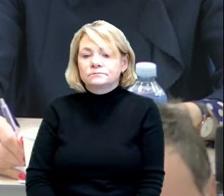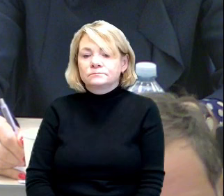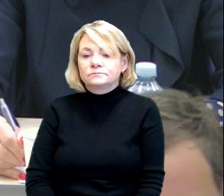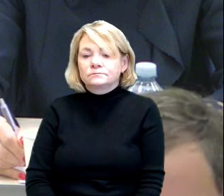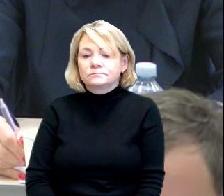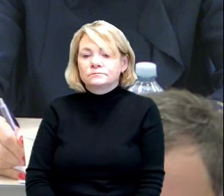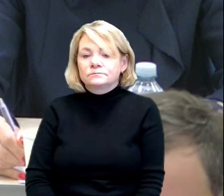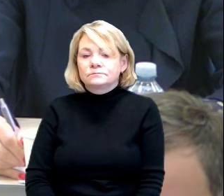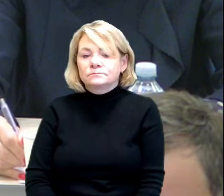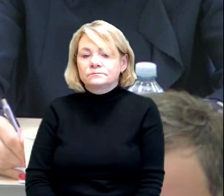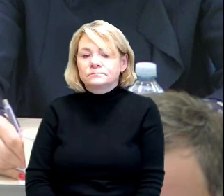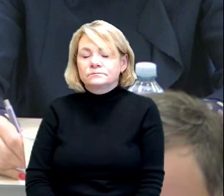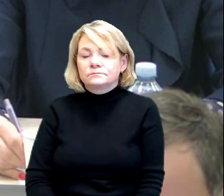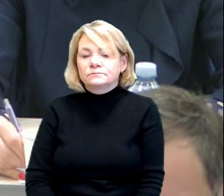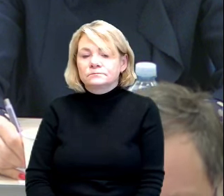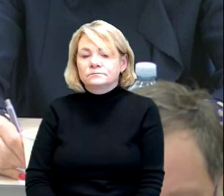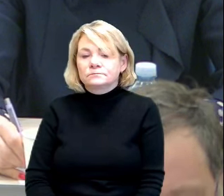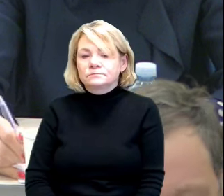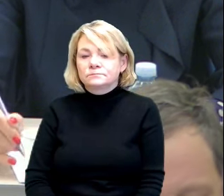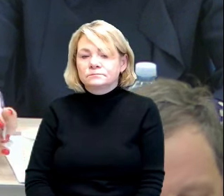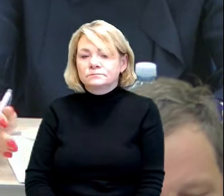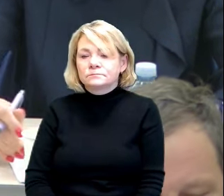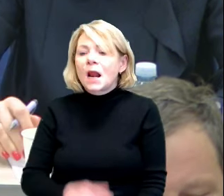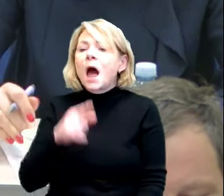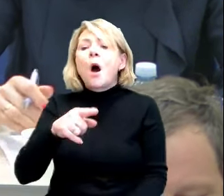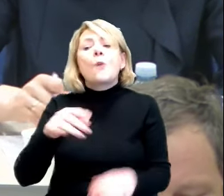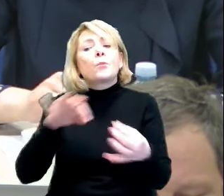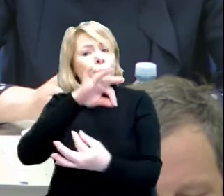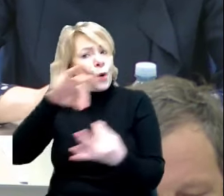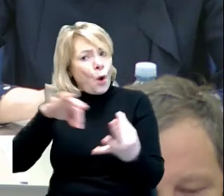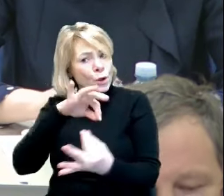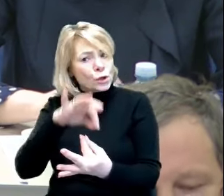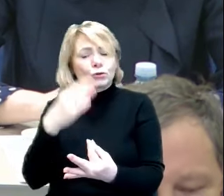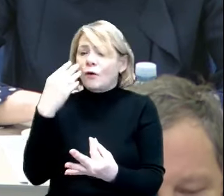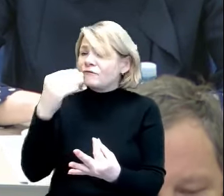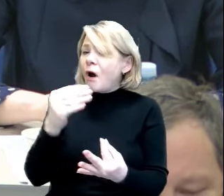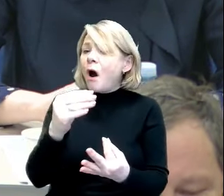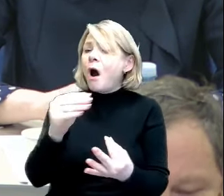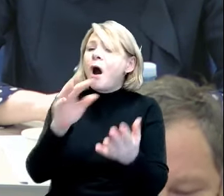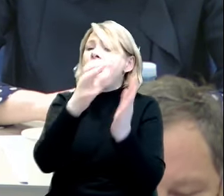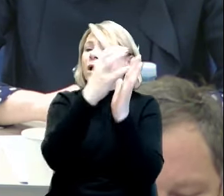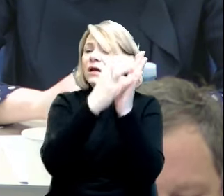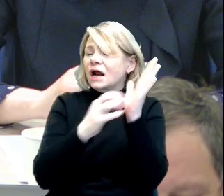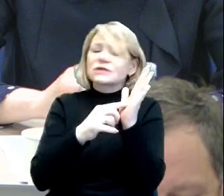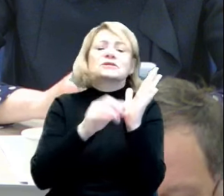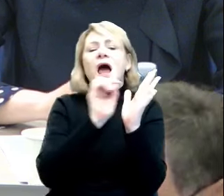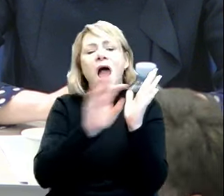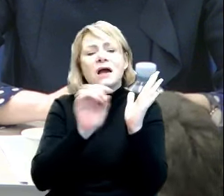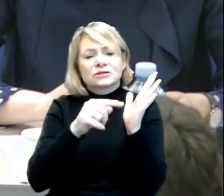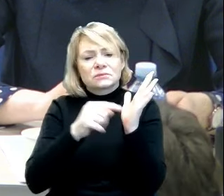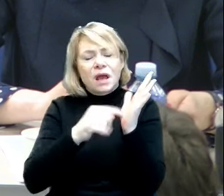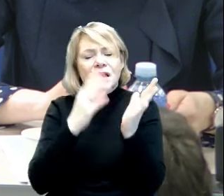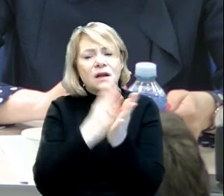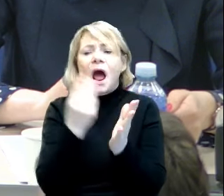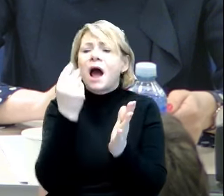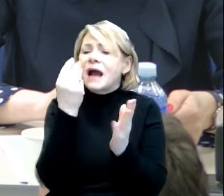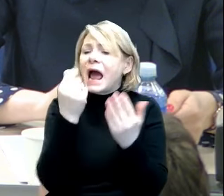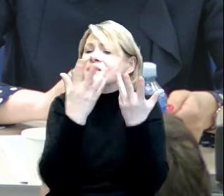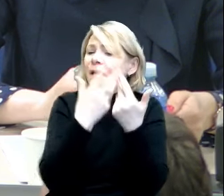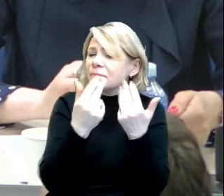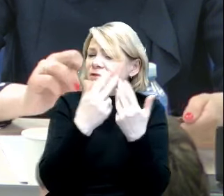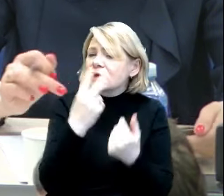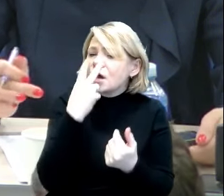sprendimo projekto reiškinamajame rašte yra parašyta kad kainos dydis apskaičiuotas vadovaujantis ekonomiškai pagrįstos paslaugos